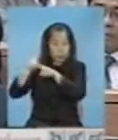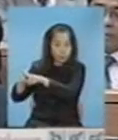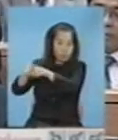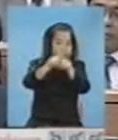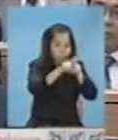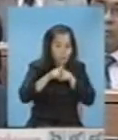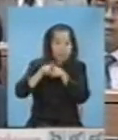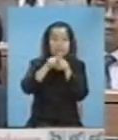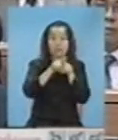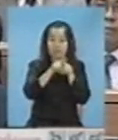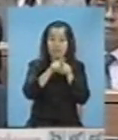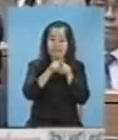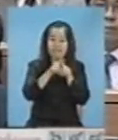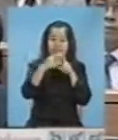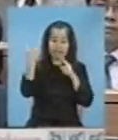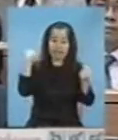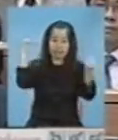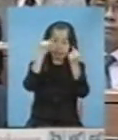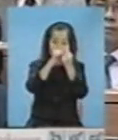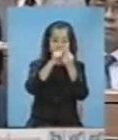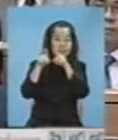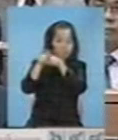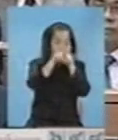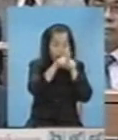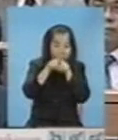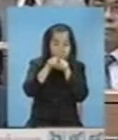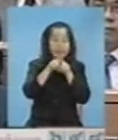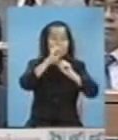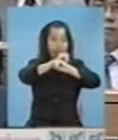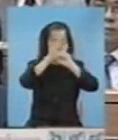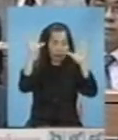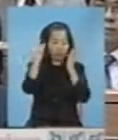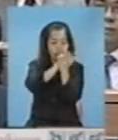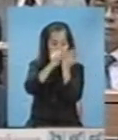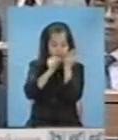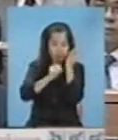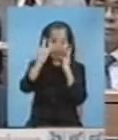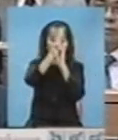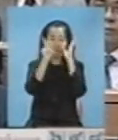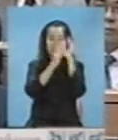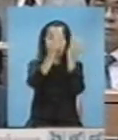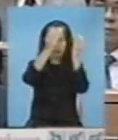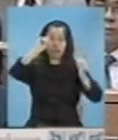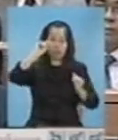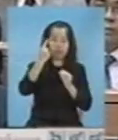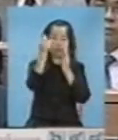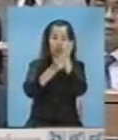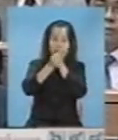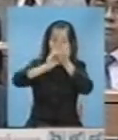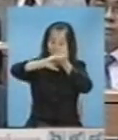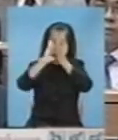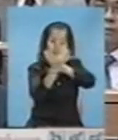กันและมีเป้าหมายร่วมกันชัดเจนว่าเราจะเขียนรัฐธรรมนูญเพื่อการปฏิรูปการเมือง